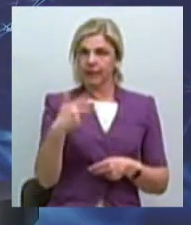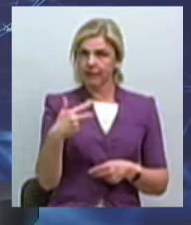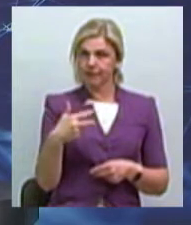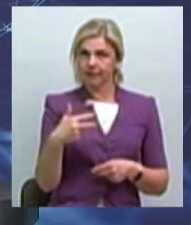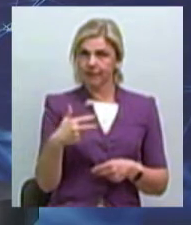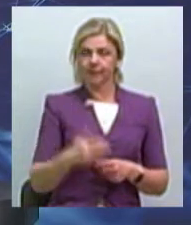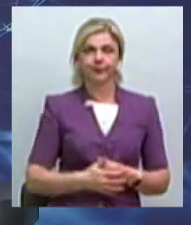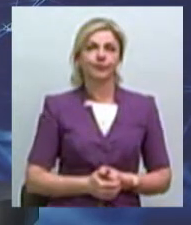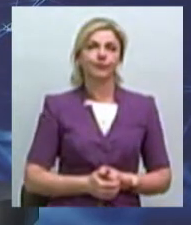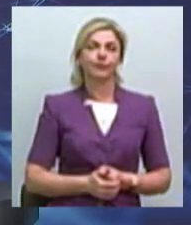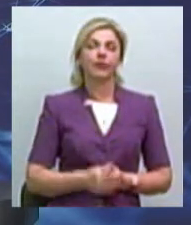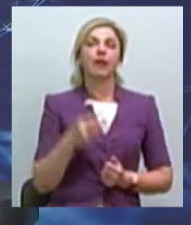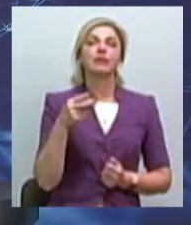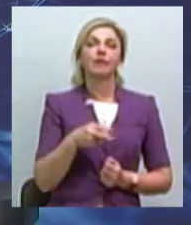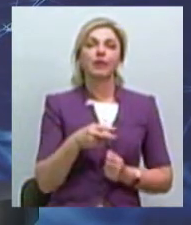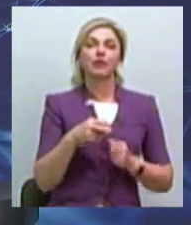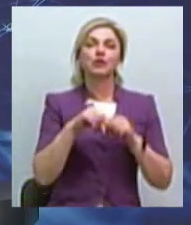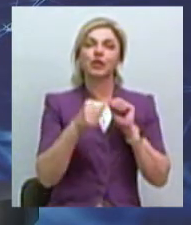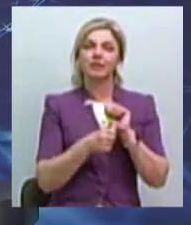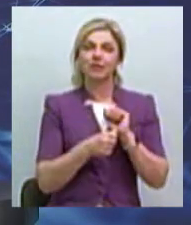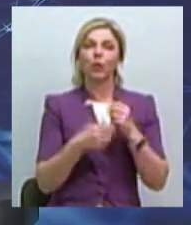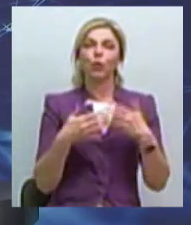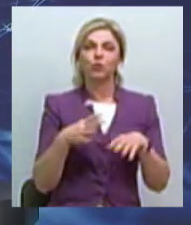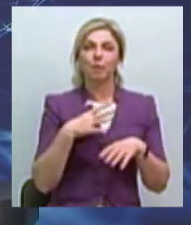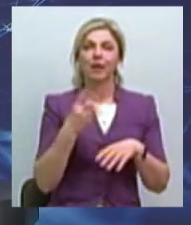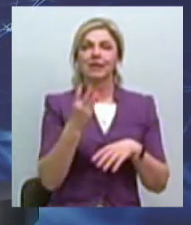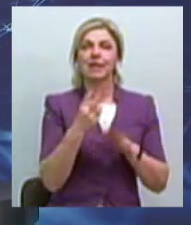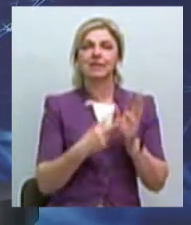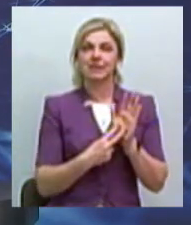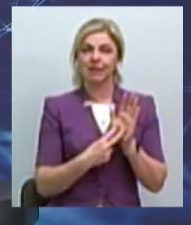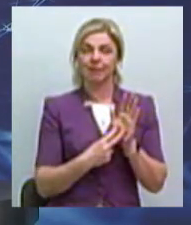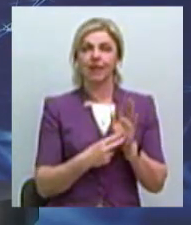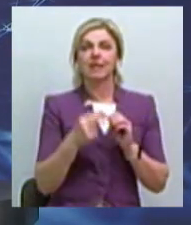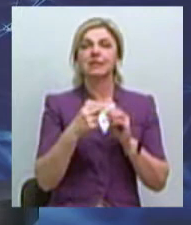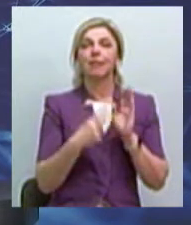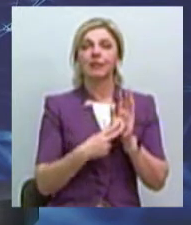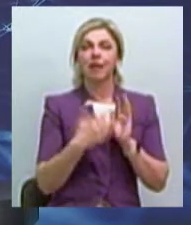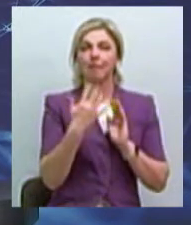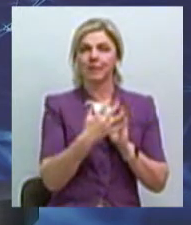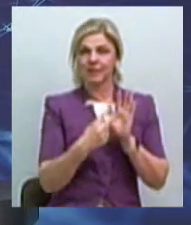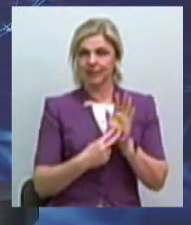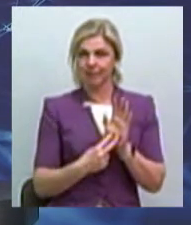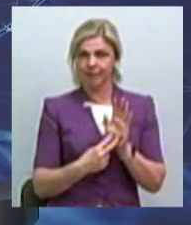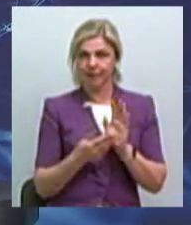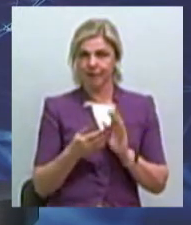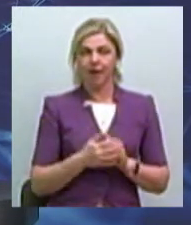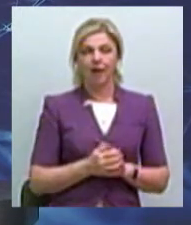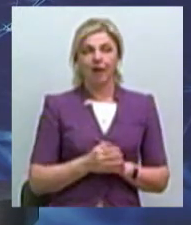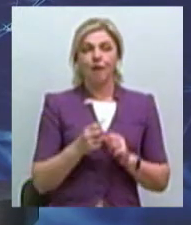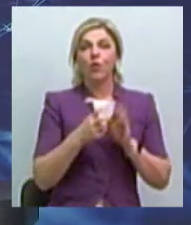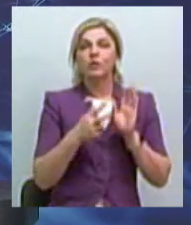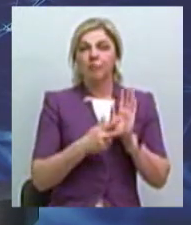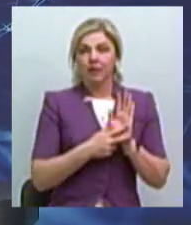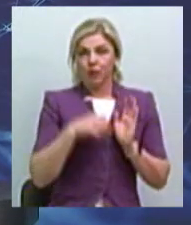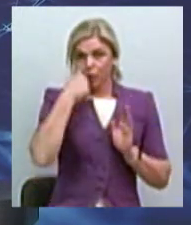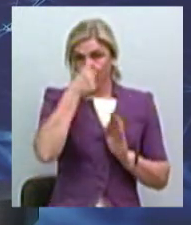співробітництва. От. В 2016-му – 37, от. В 2017-му – 57, от. В 2018